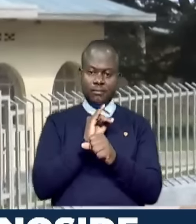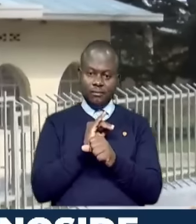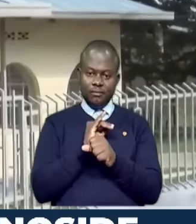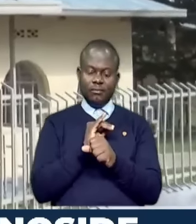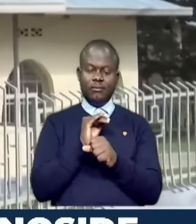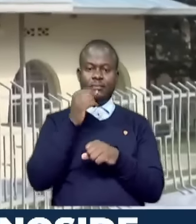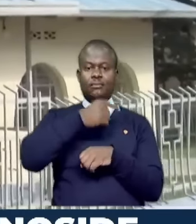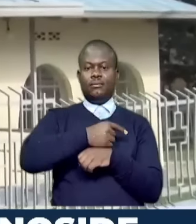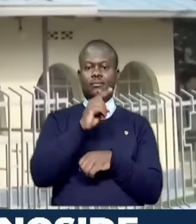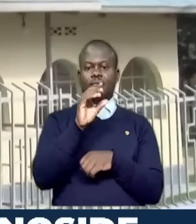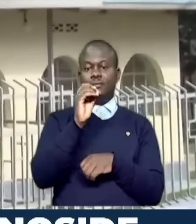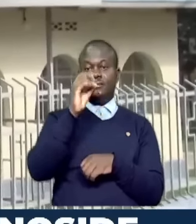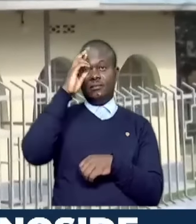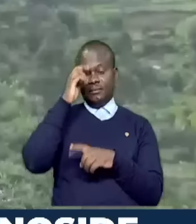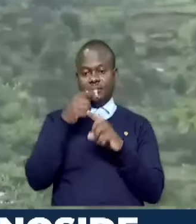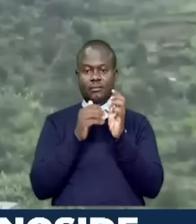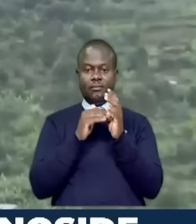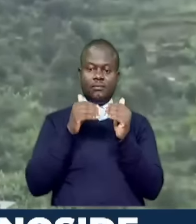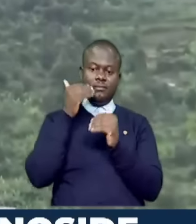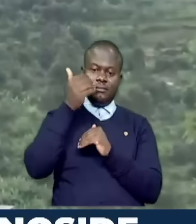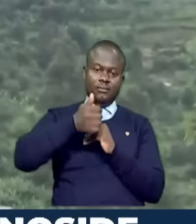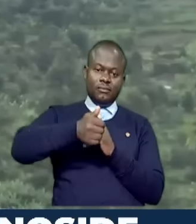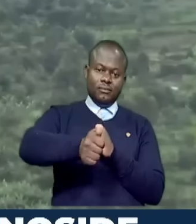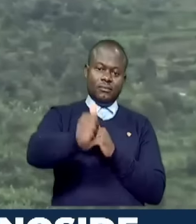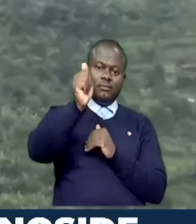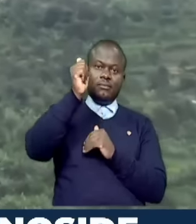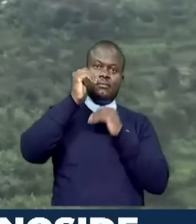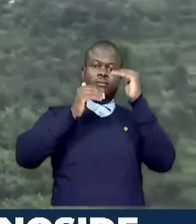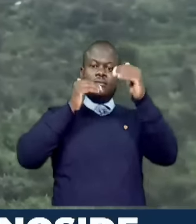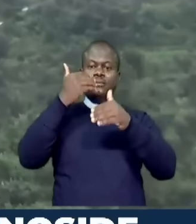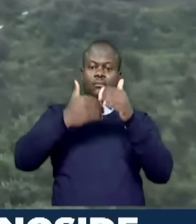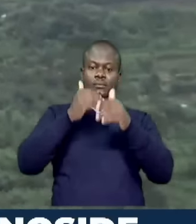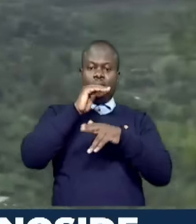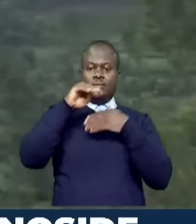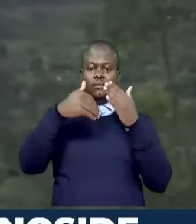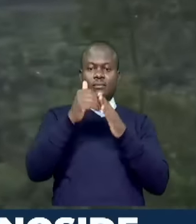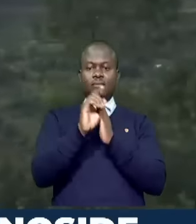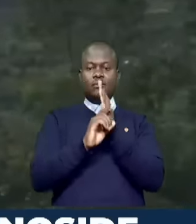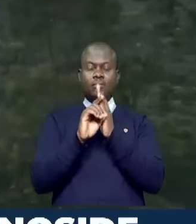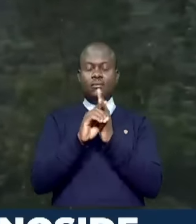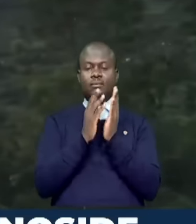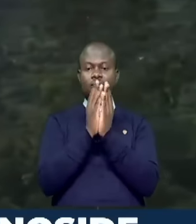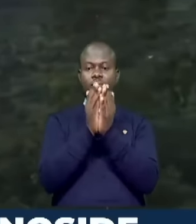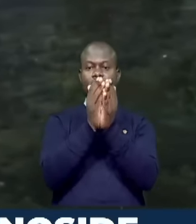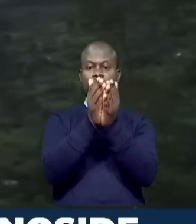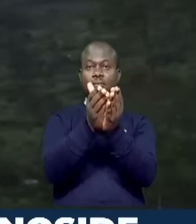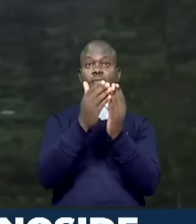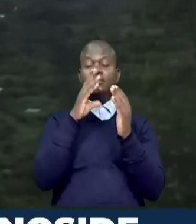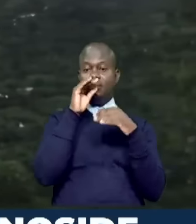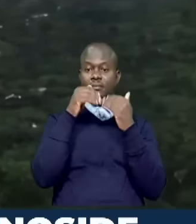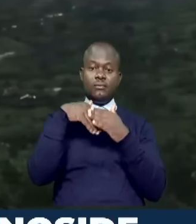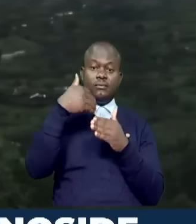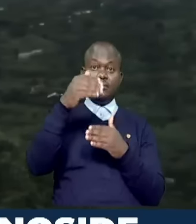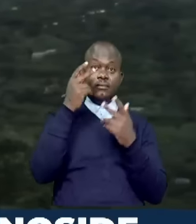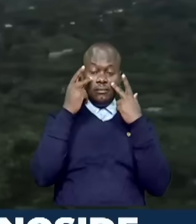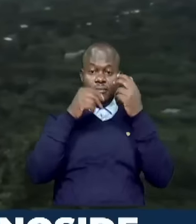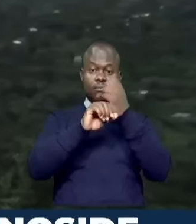mu minsi 100 yo kwibuka ndetse na nyuma yaho inzego zegereye abaturage mu karere ka Rusizi zivuga ko zigenda zibona